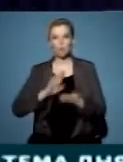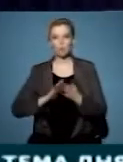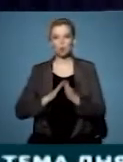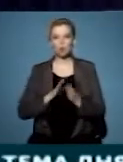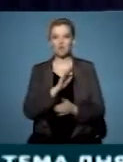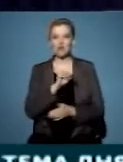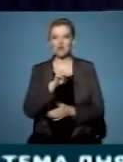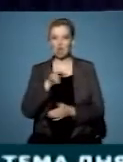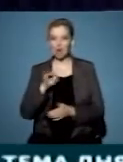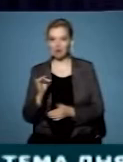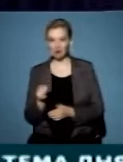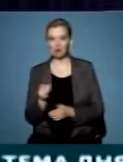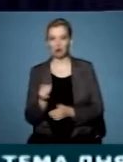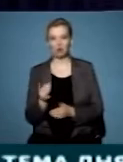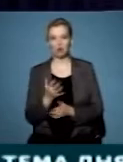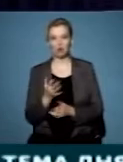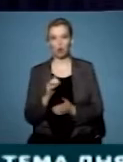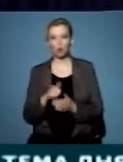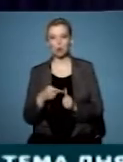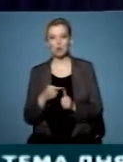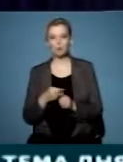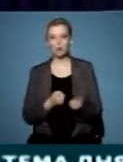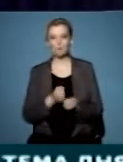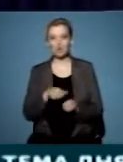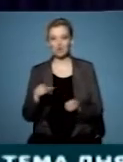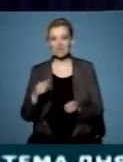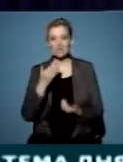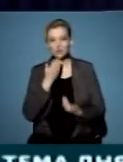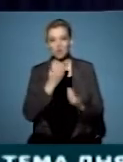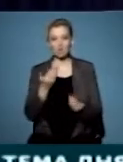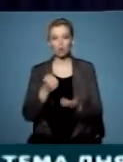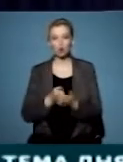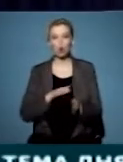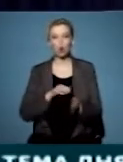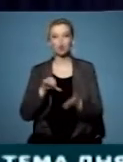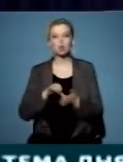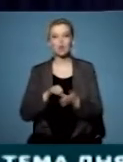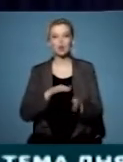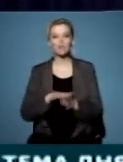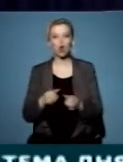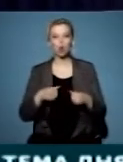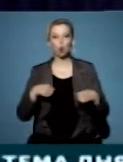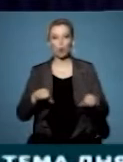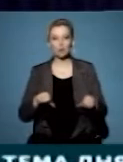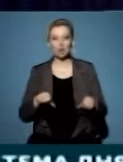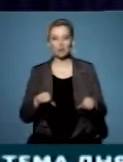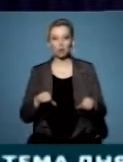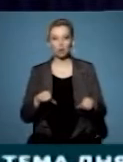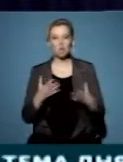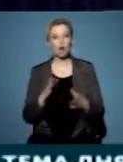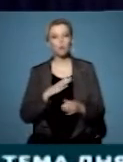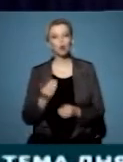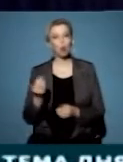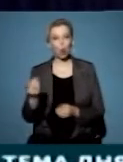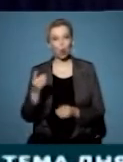пана Віталія, який, власне, від імені перевізників звертався до членів виконавчого комітету, власне, якою була